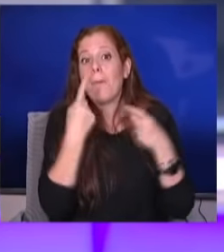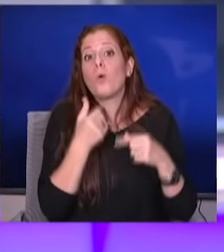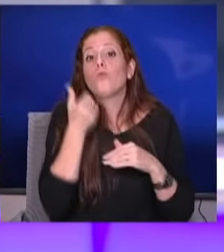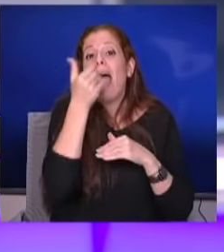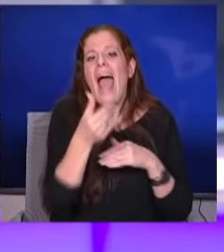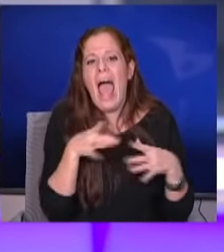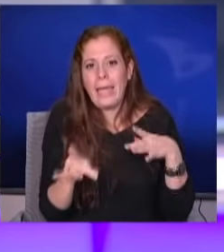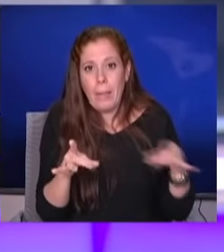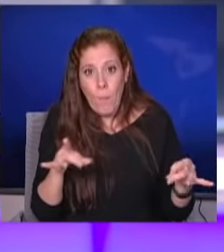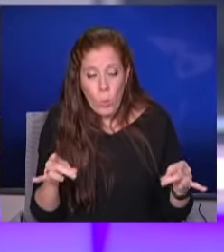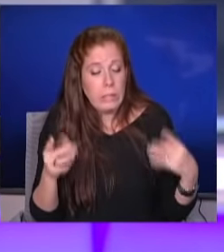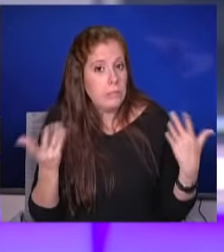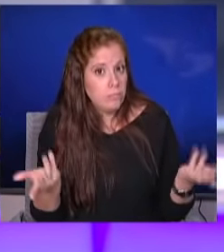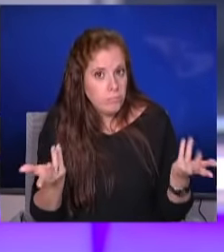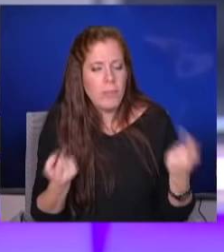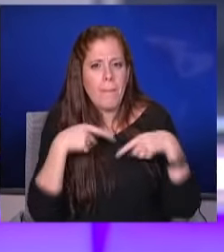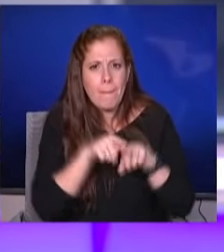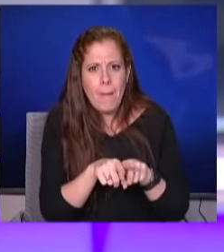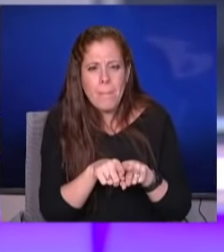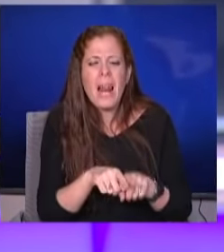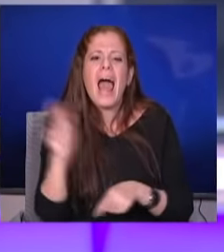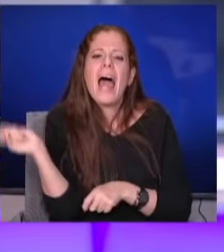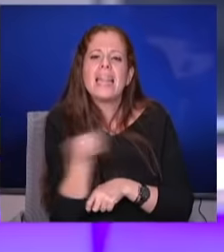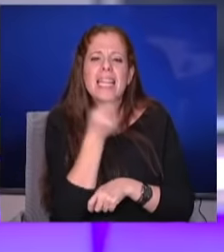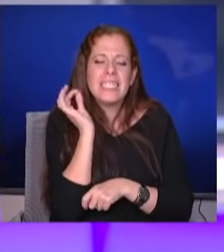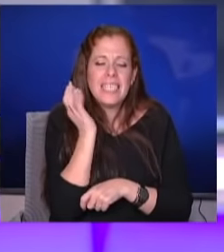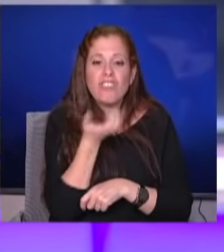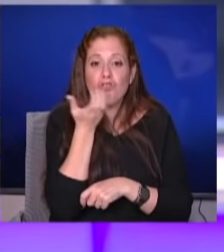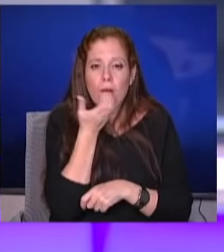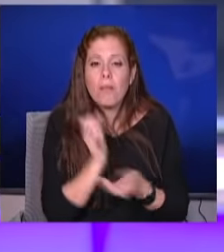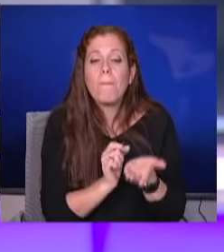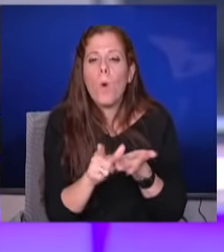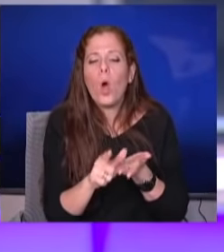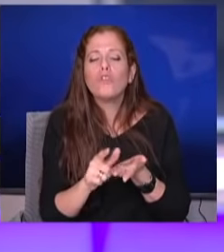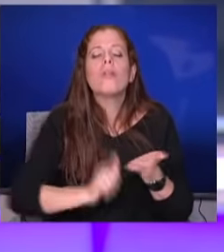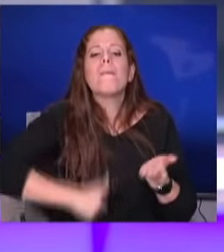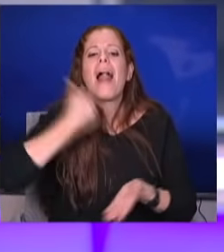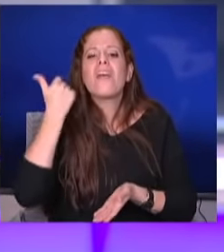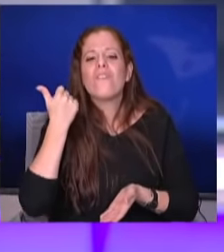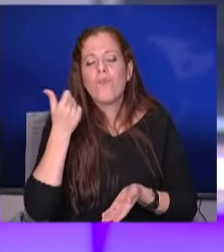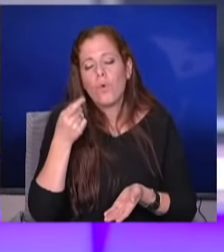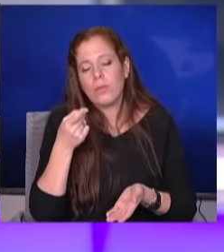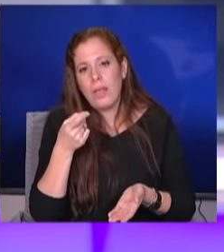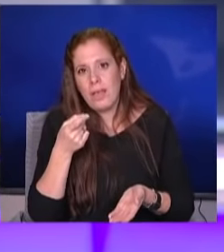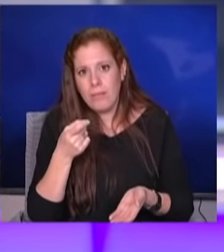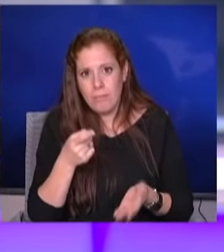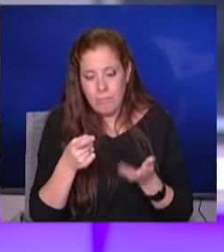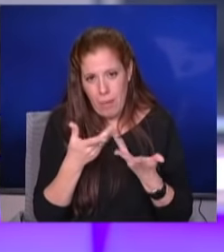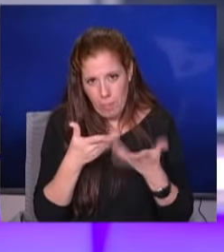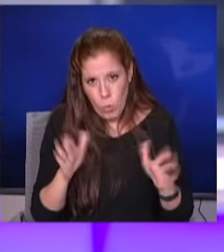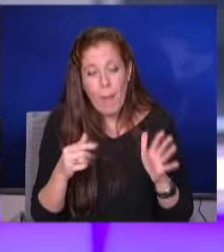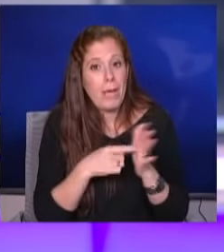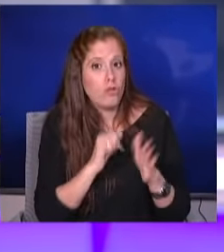ההידבקות כביכול. במקביל מגורשת טניסאית צ'כית מאליפות אוסטרליה הפתוחה בגלל סירוב להתחסן, ועל כל אלה ראש תחום